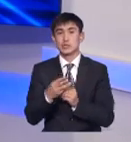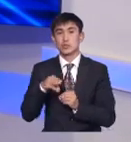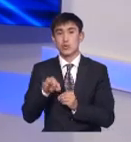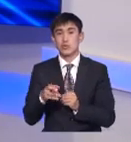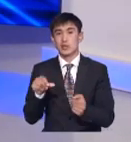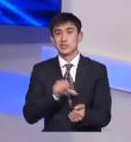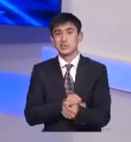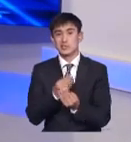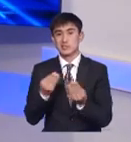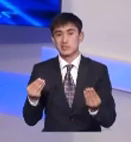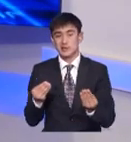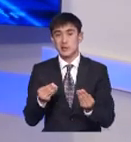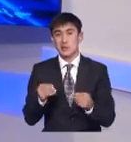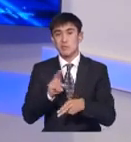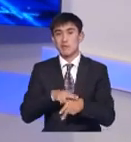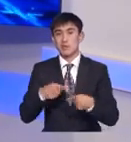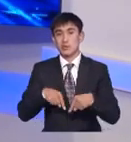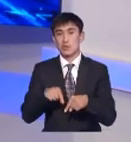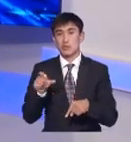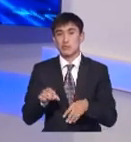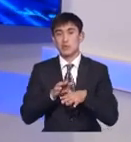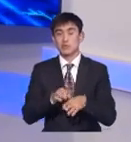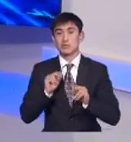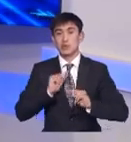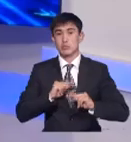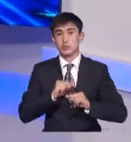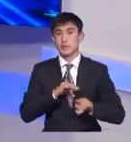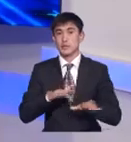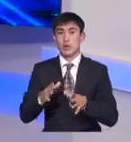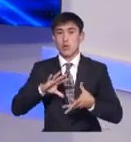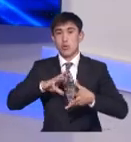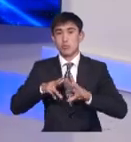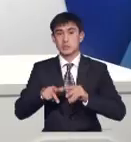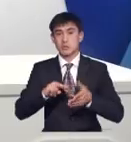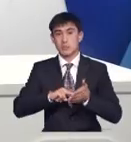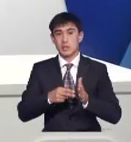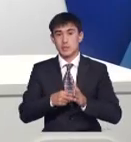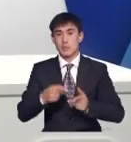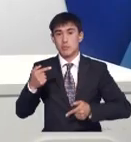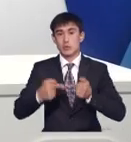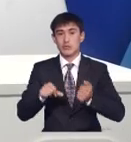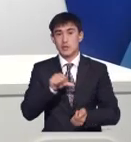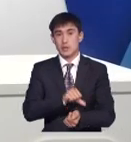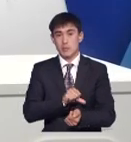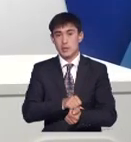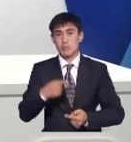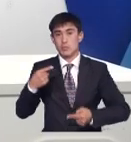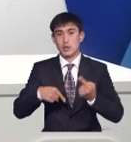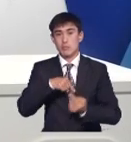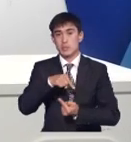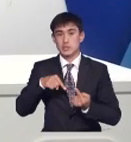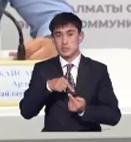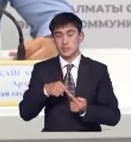тонн наркотических средств. Правоохранительными органами проводится работа в рамках комплексного плана по борьбе с наркоманией